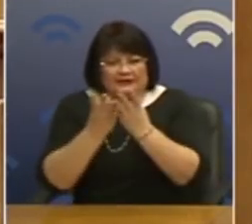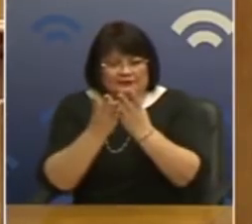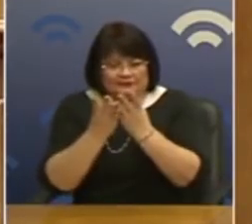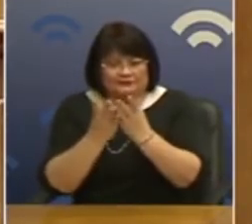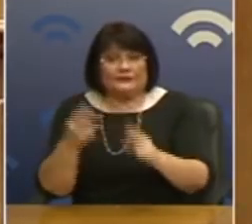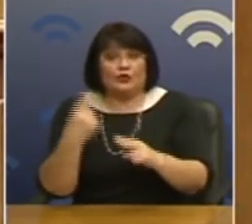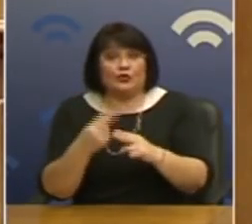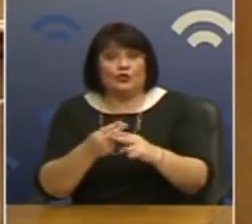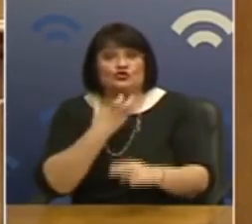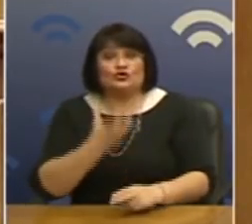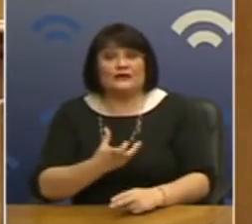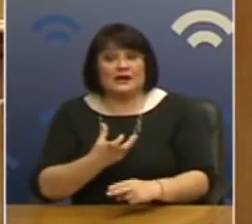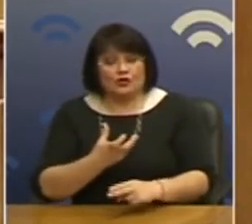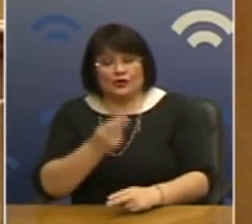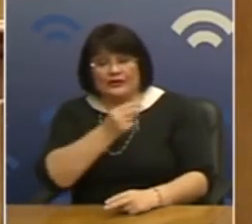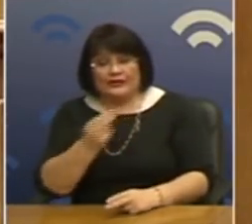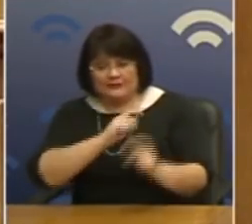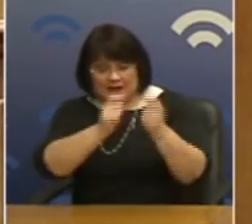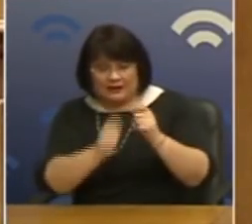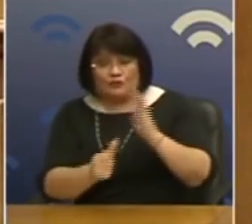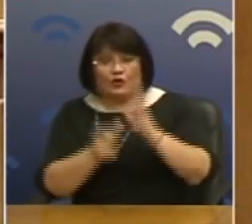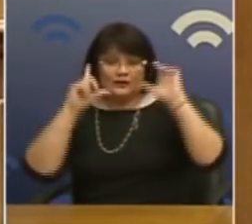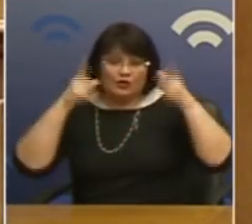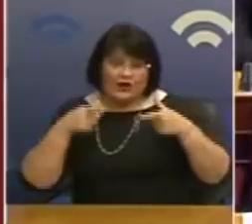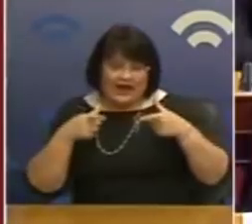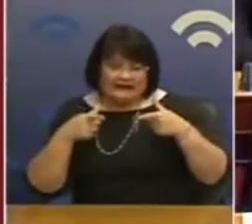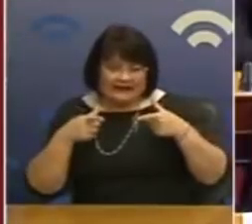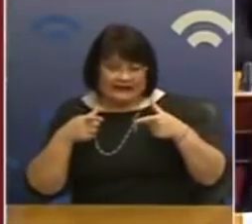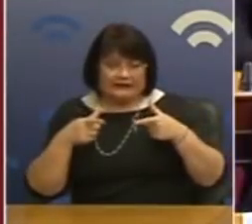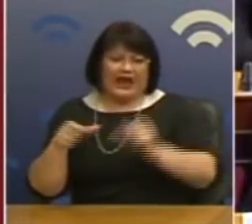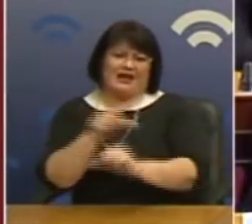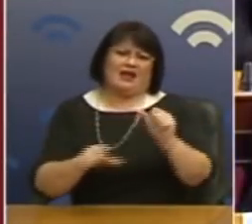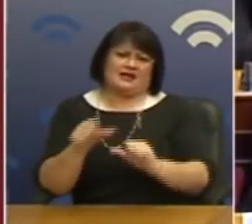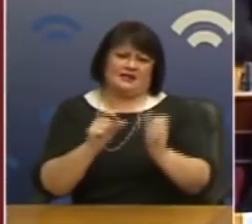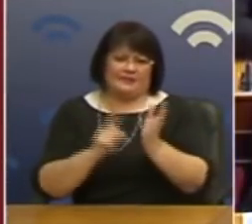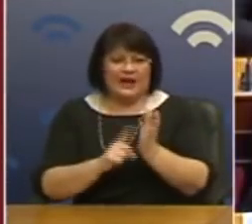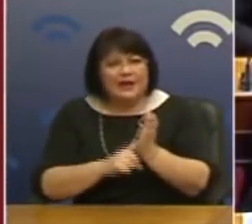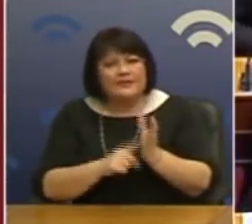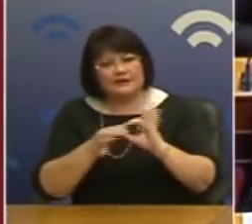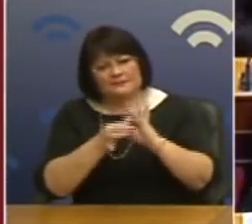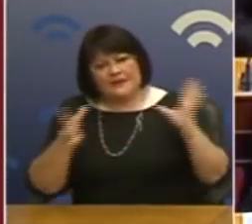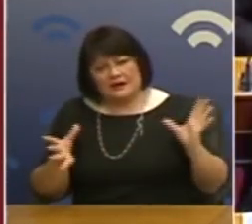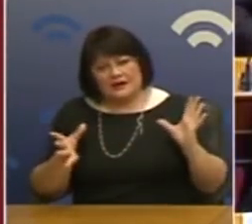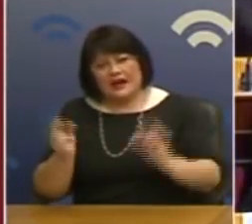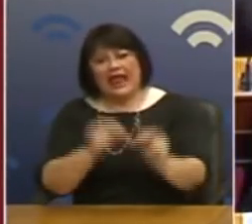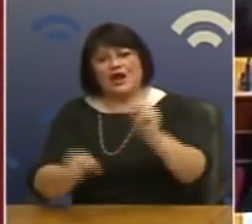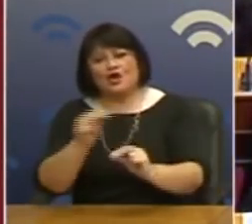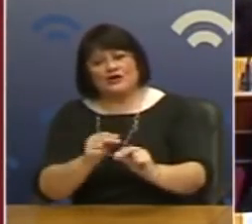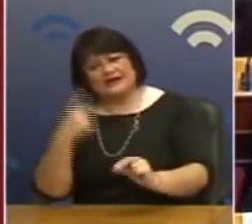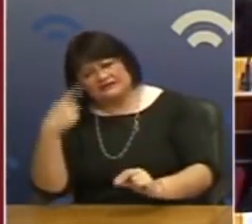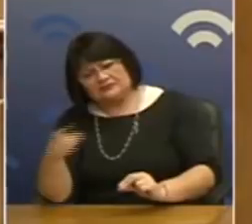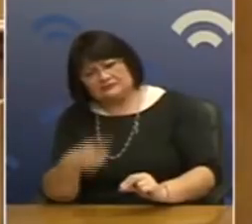μείζον ζήτημα της αλλαγής της εκλογής του Προέδρου της Δημοκρατίας και της αποσύνδεσης από τη διενέργεια